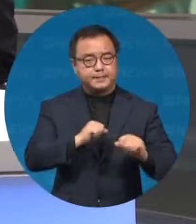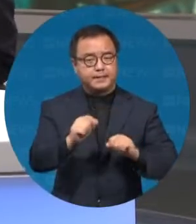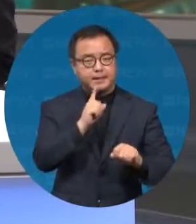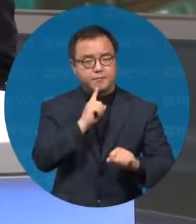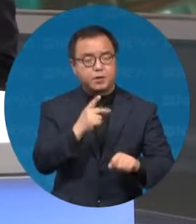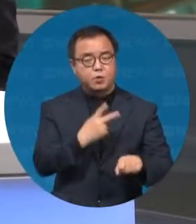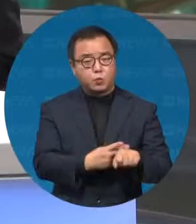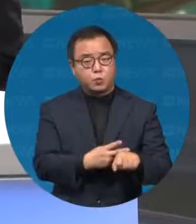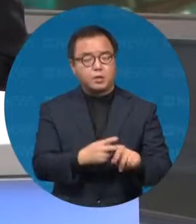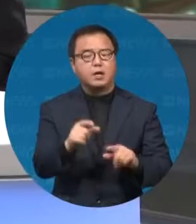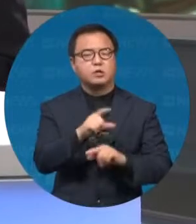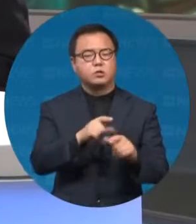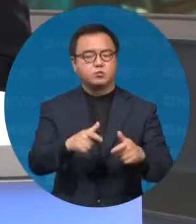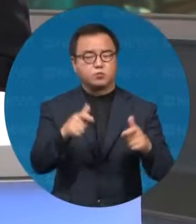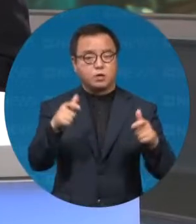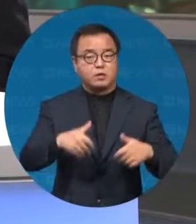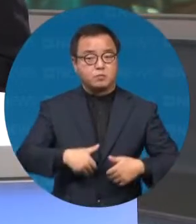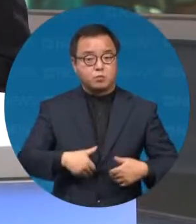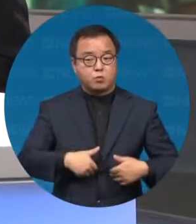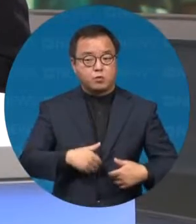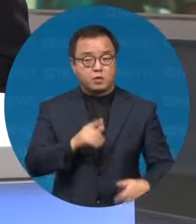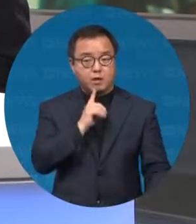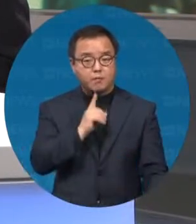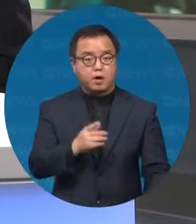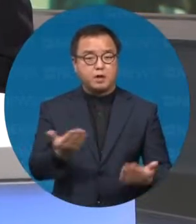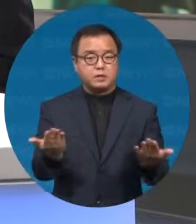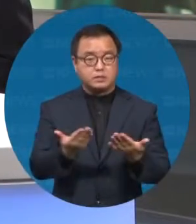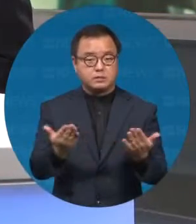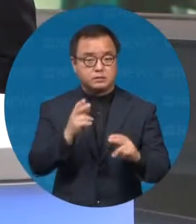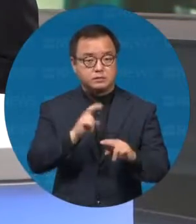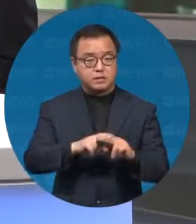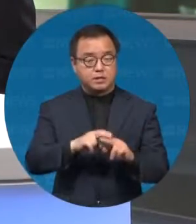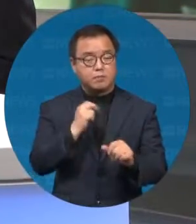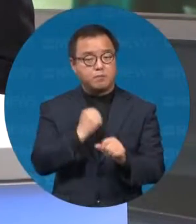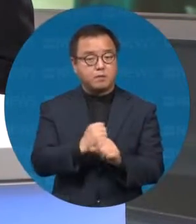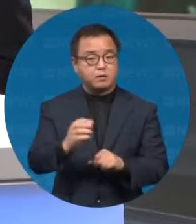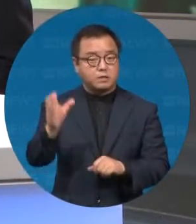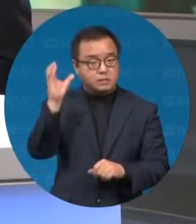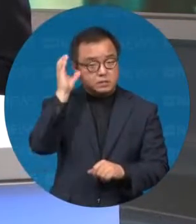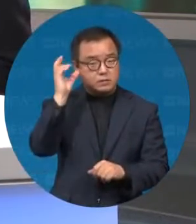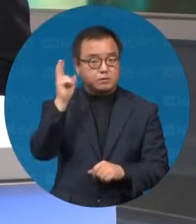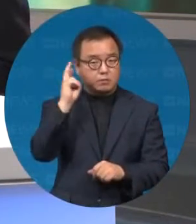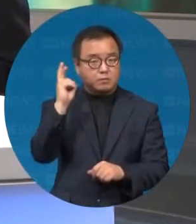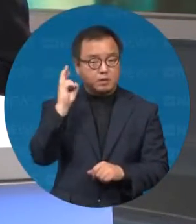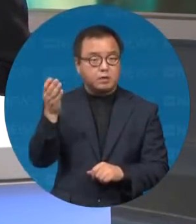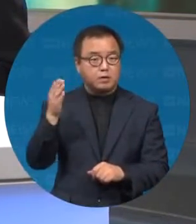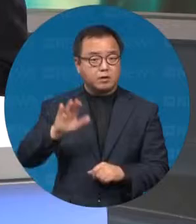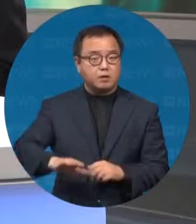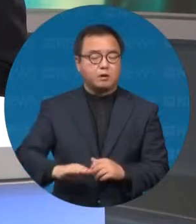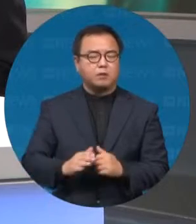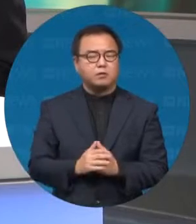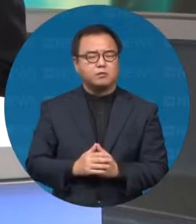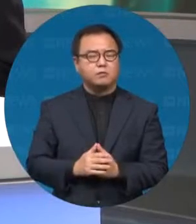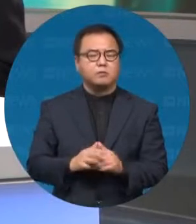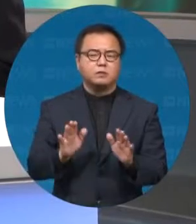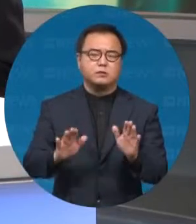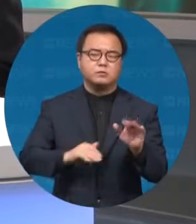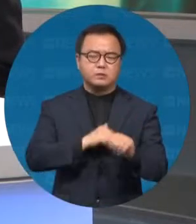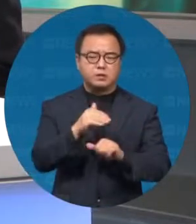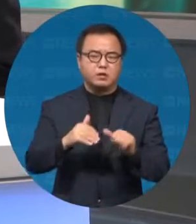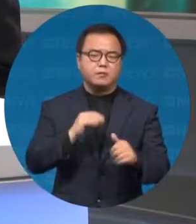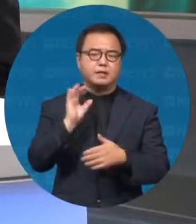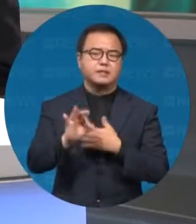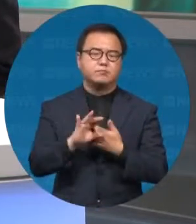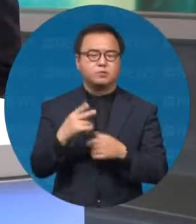교사도 많이 필요하다는 것인데 그만큼 일자리 창출 효과도 기대할 수 있겠습니다만 때 여기서 중요한 건 아무래도 임시직 일